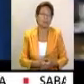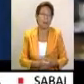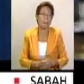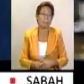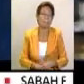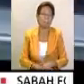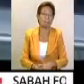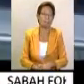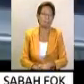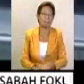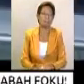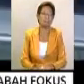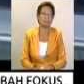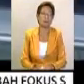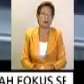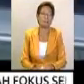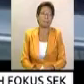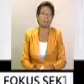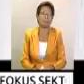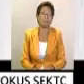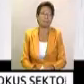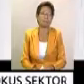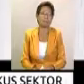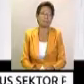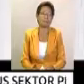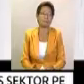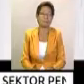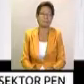paling jauh. Dan yang jauh itulah yang paling dekat.